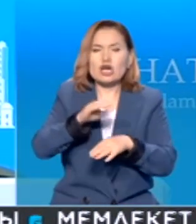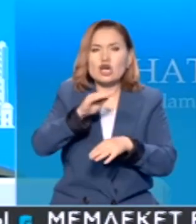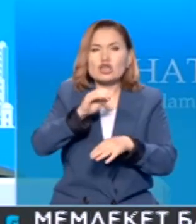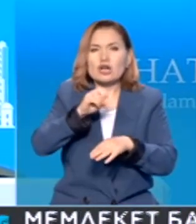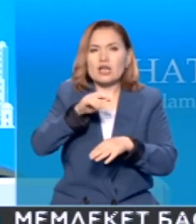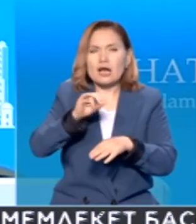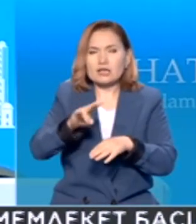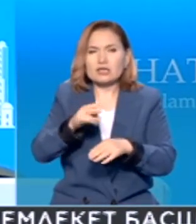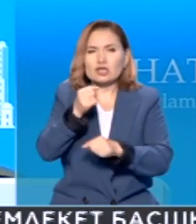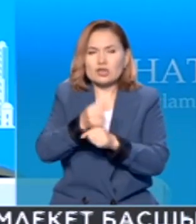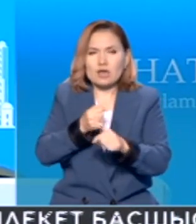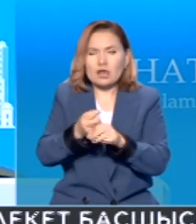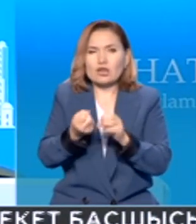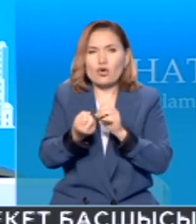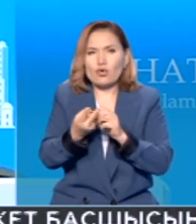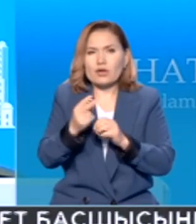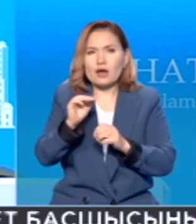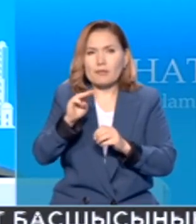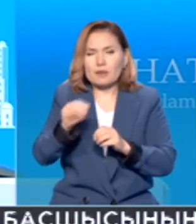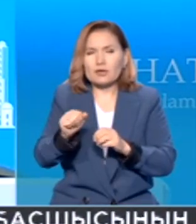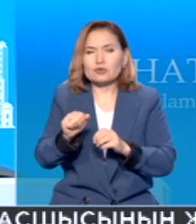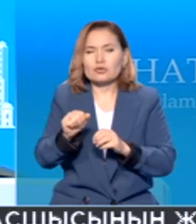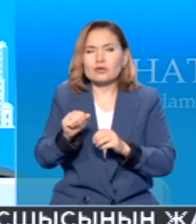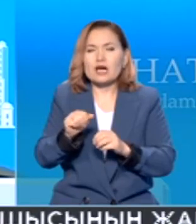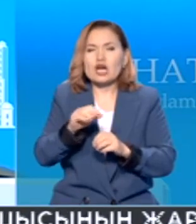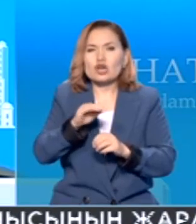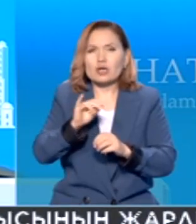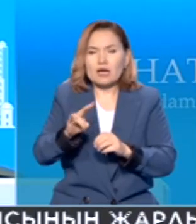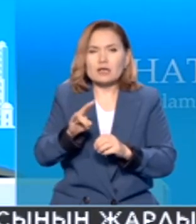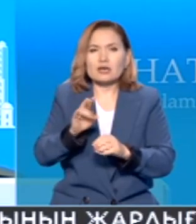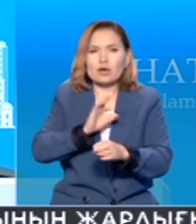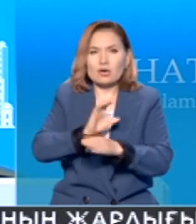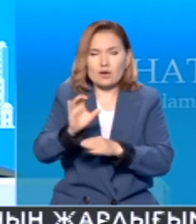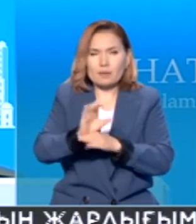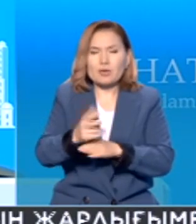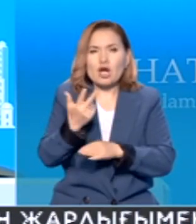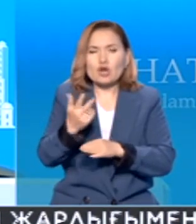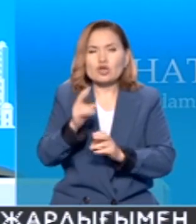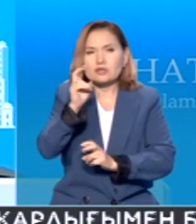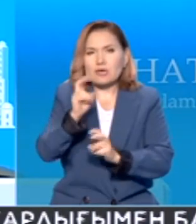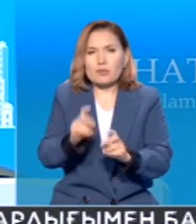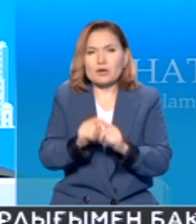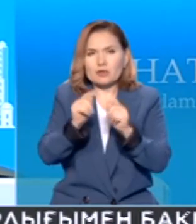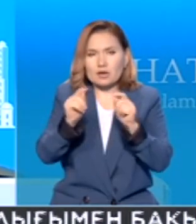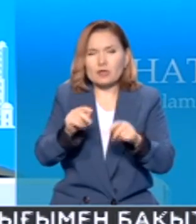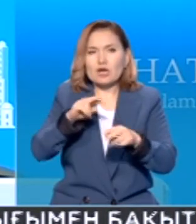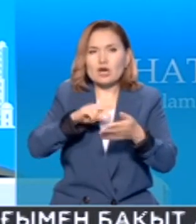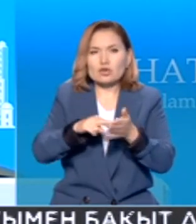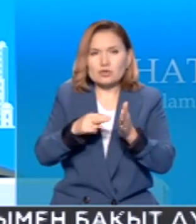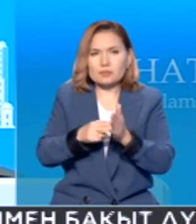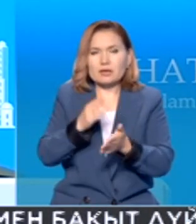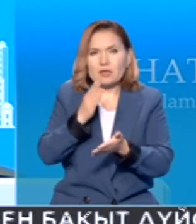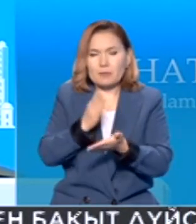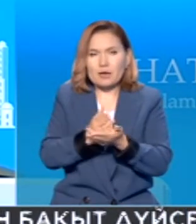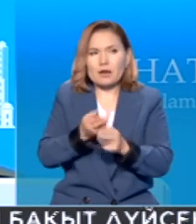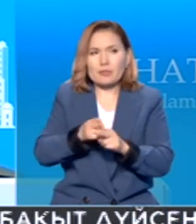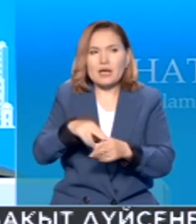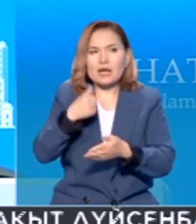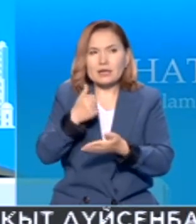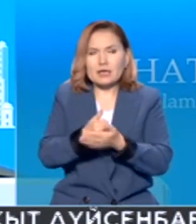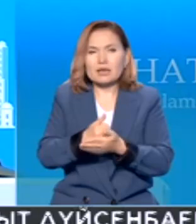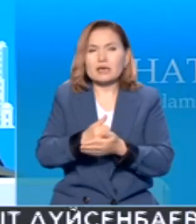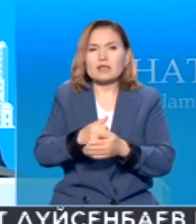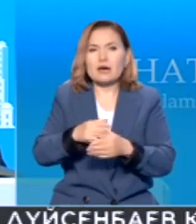жатыр. Ол 12 мың тонна желатин шығаруға, қуаттылығы шығаруға 3 завод соғылуы жоспарланып отыр. Негізі